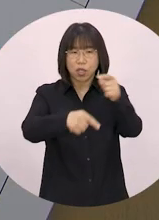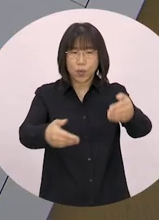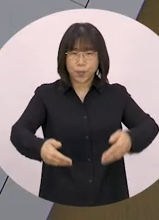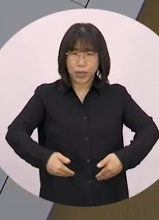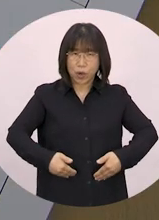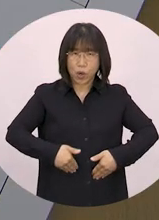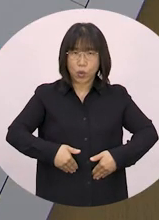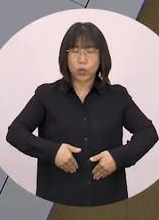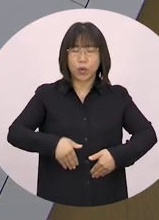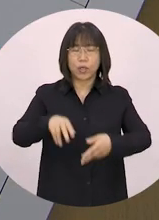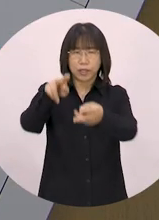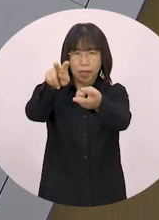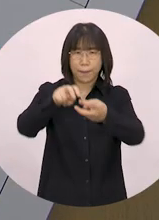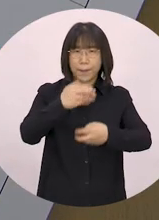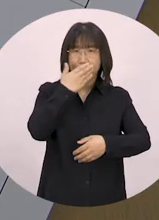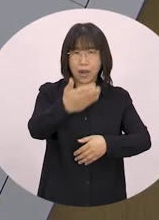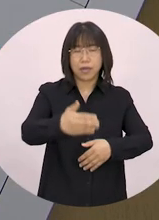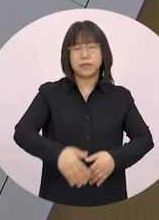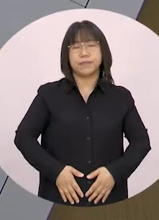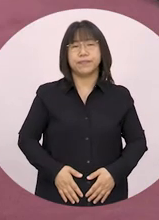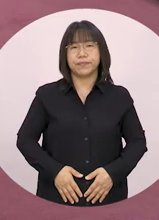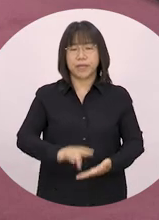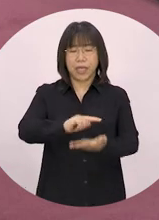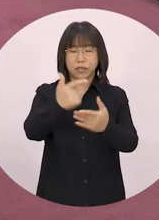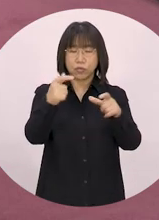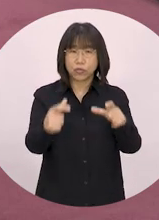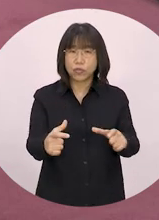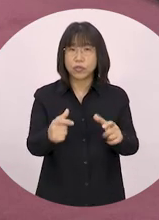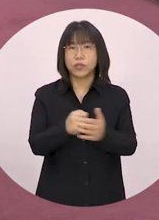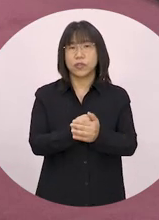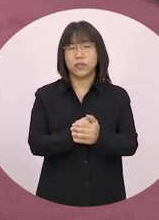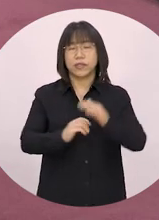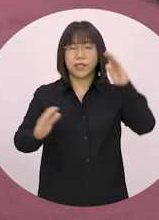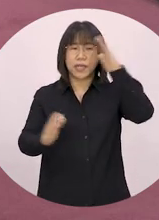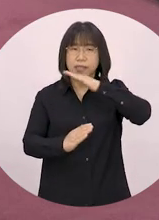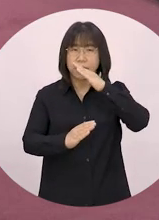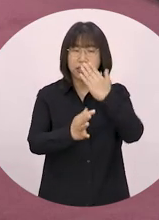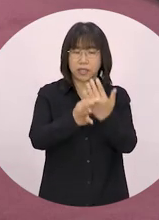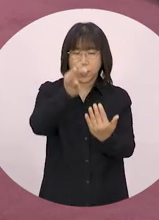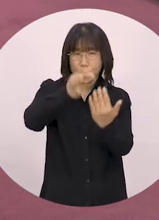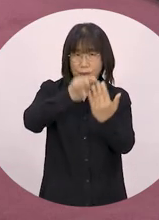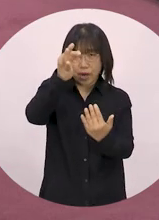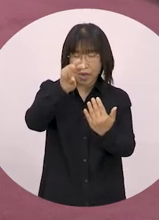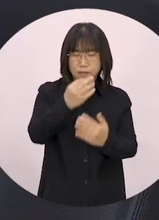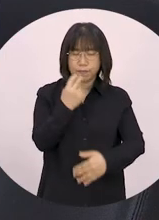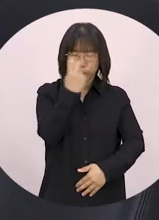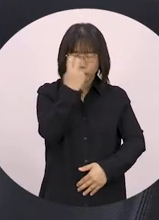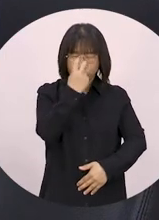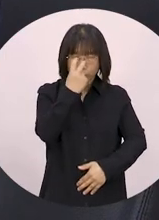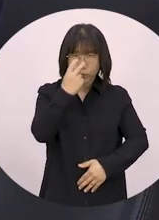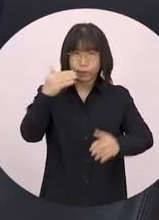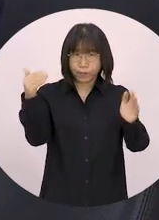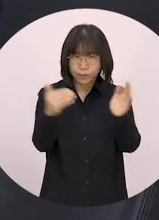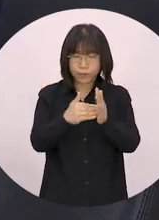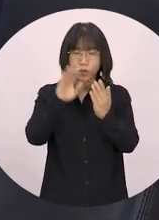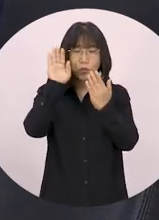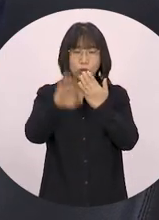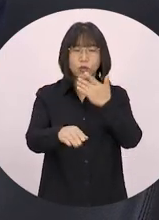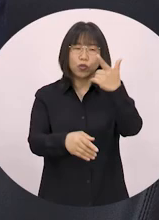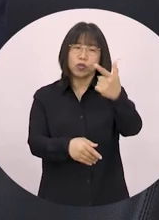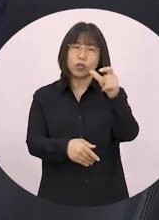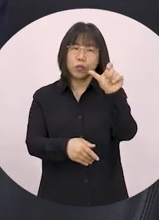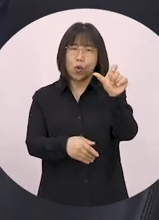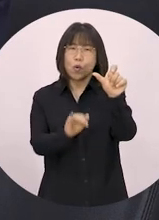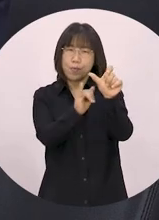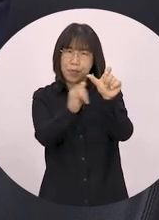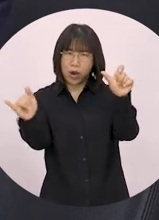수 있으며 신청에 필요한 서식도 내려받을 수 있습니다. 강서구는 장학회 선발 심사위원회를 거쳐 6월